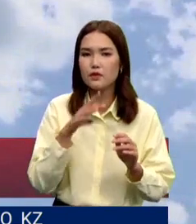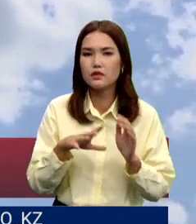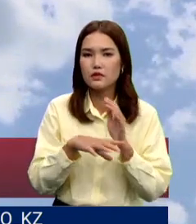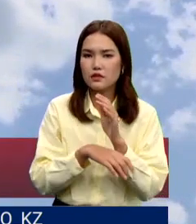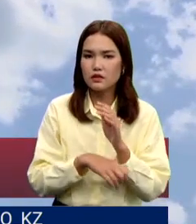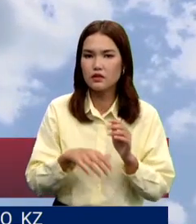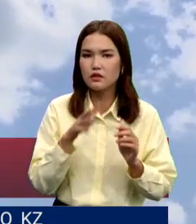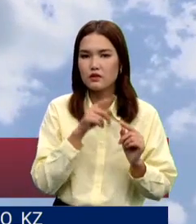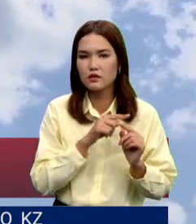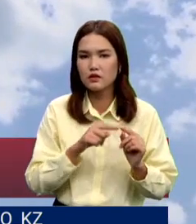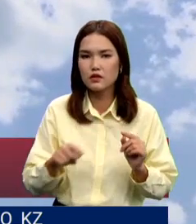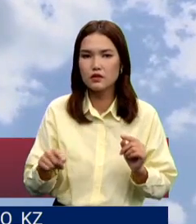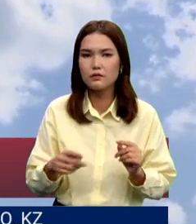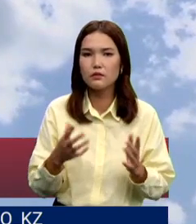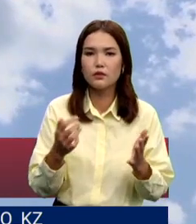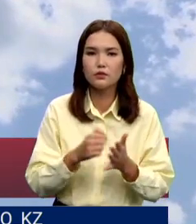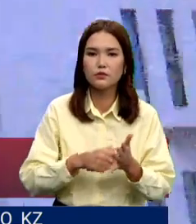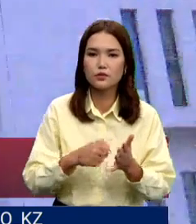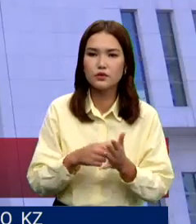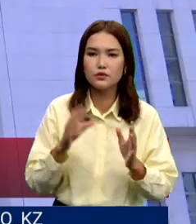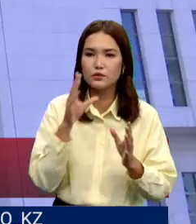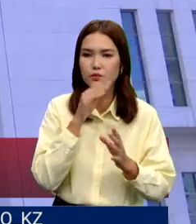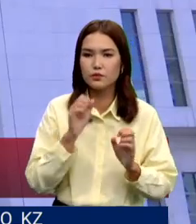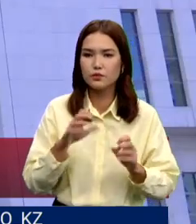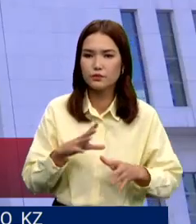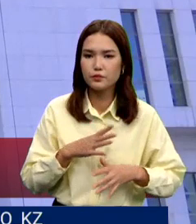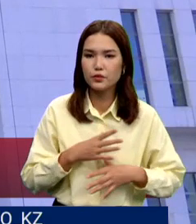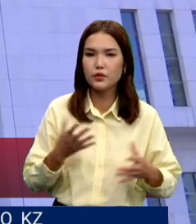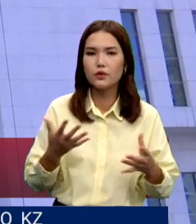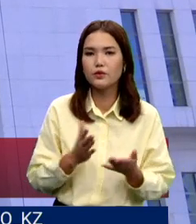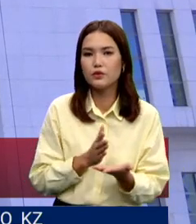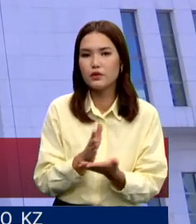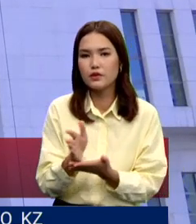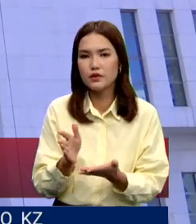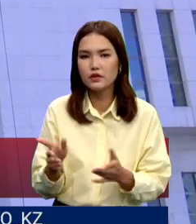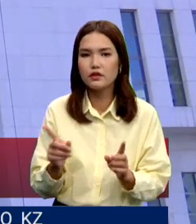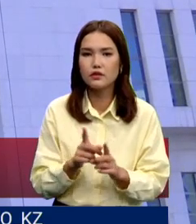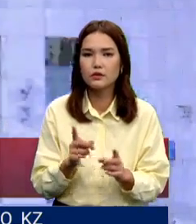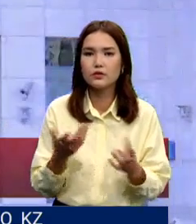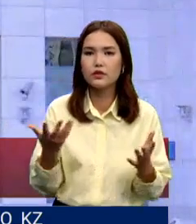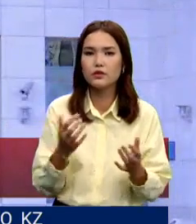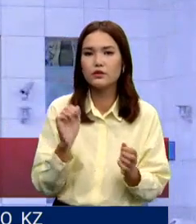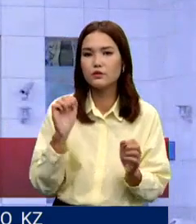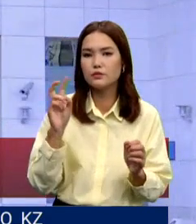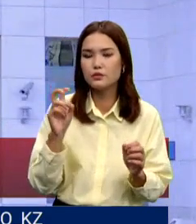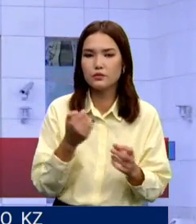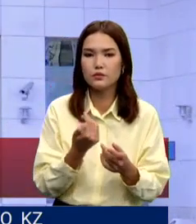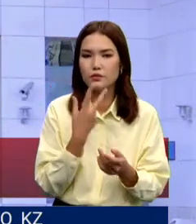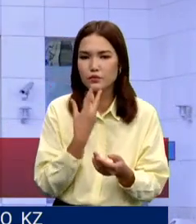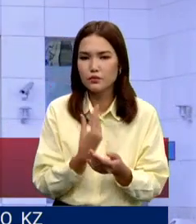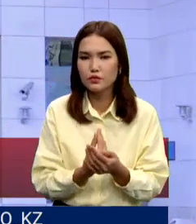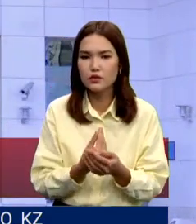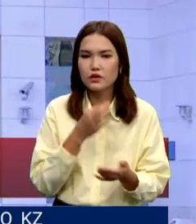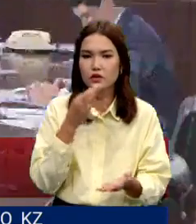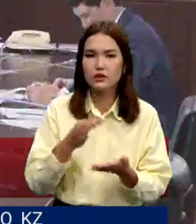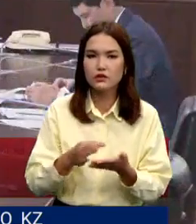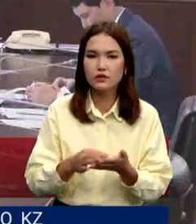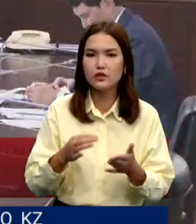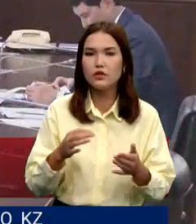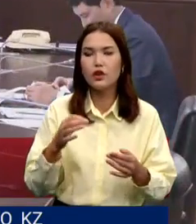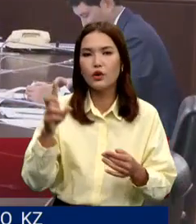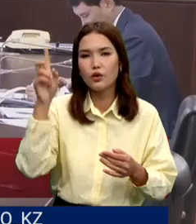действующего правительства. Нерешительность кабинета министров привела к дефициту сахара и топлива, сказал президент. Поэтому и отношение к управленческому